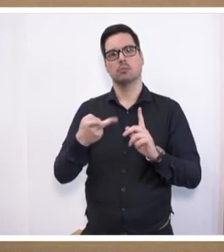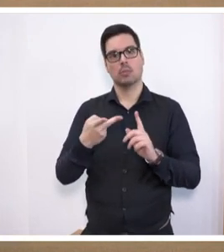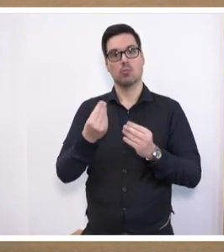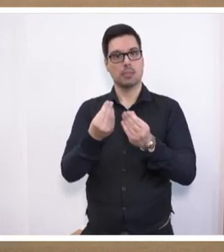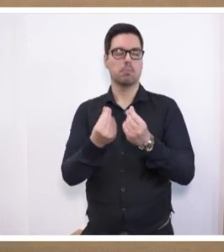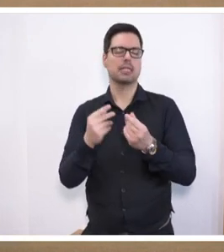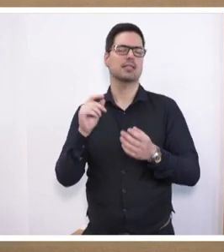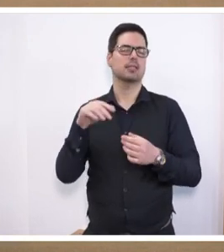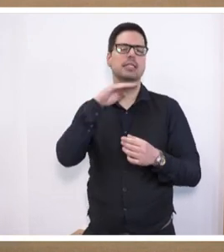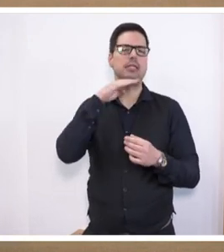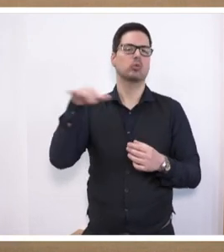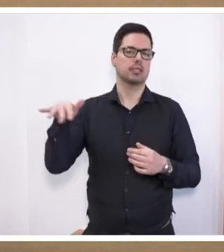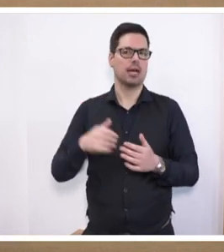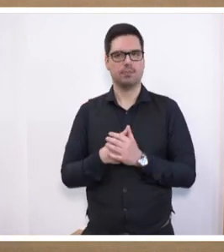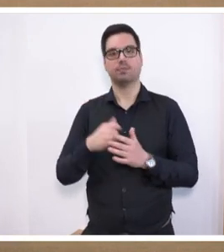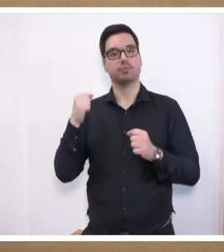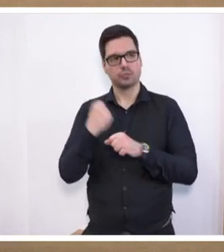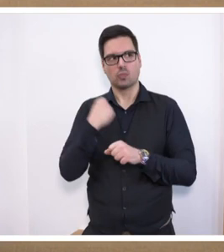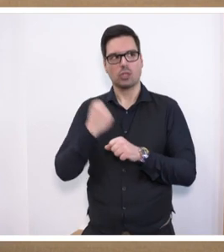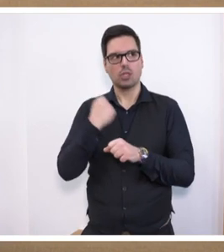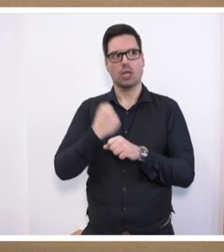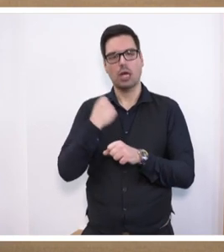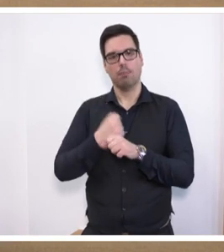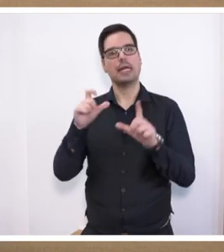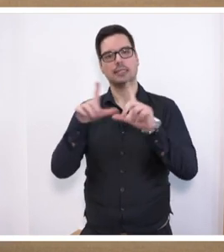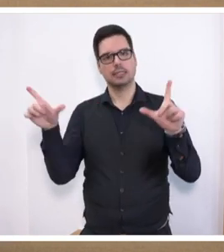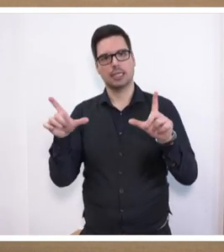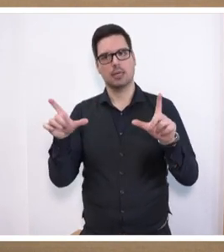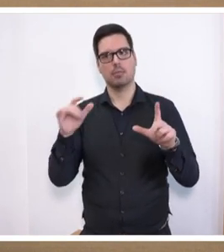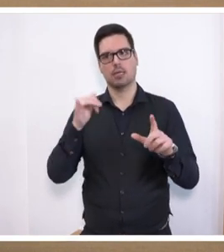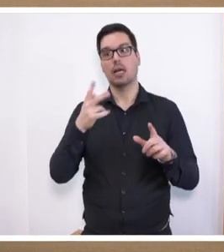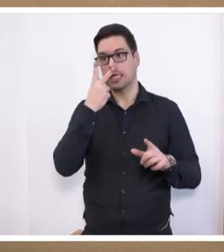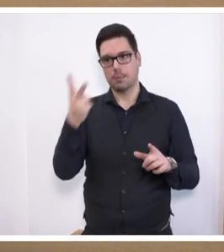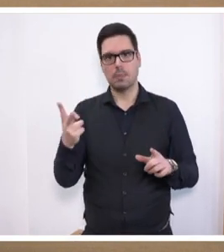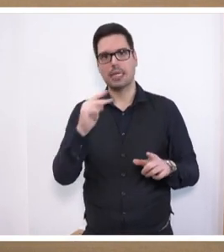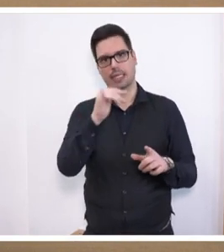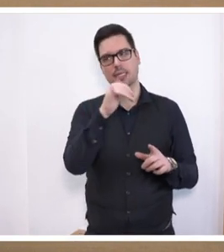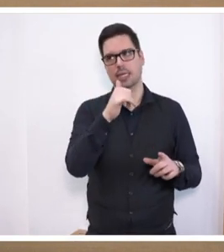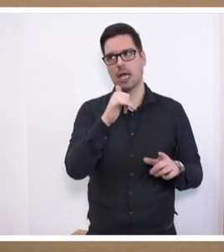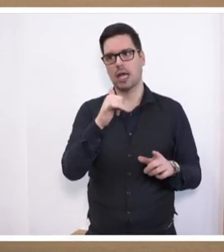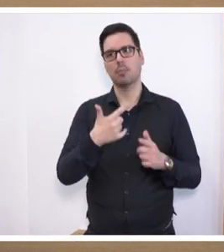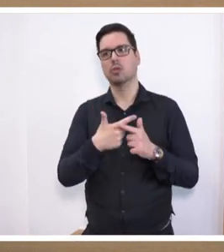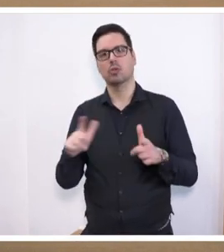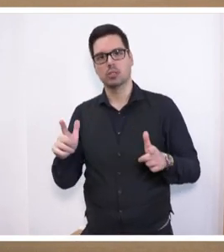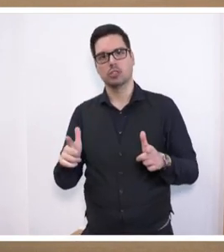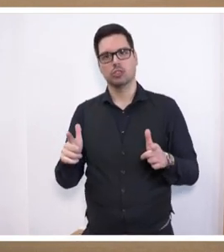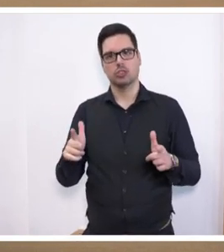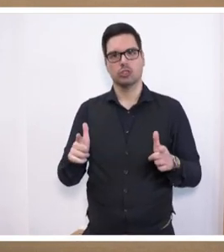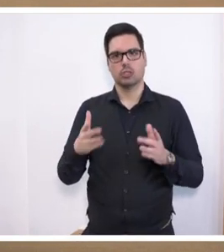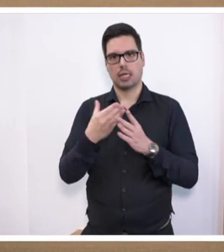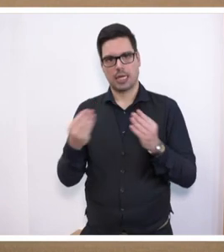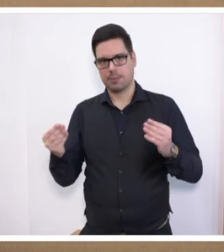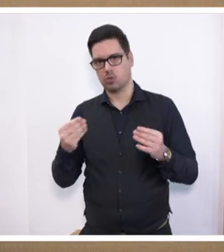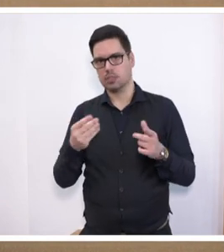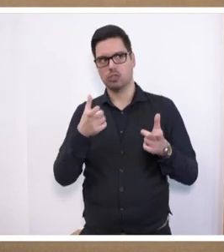machen kann. Wir arbeiten jedenfalls an dem Thema, wir haben das im Blick, aber es ist noch nicht so, dass es im Ergebnis spruchreif heute